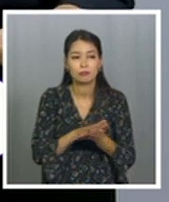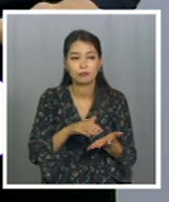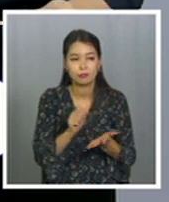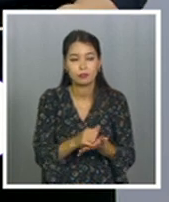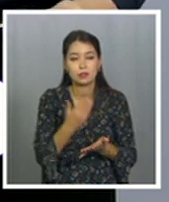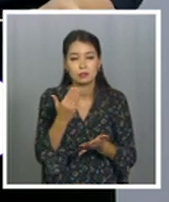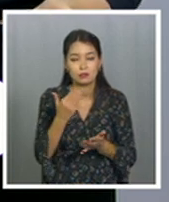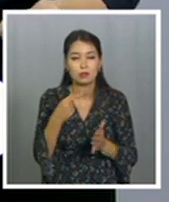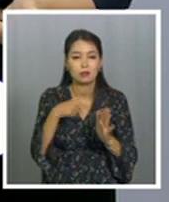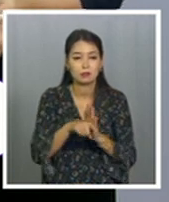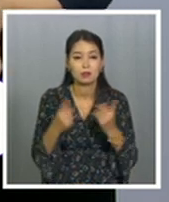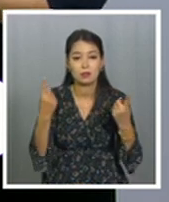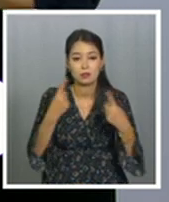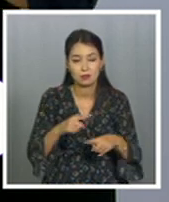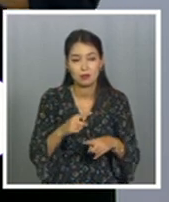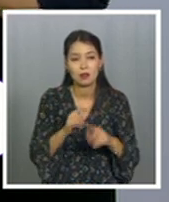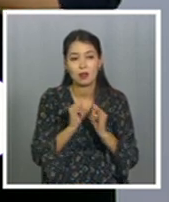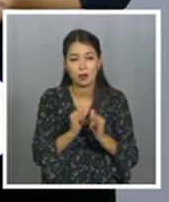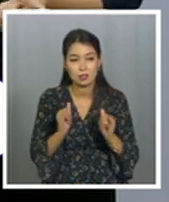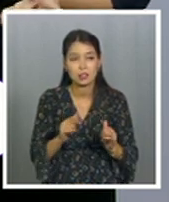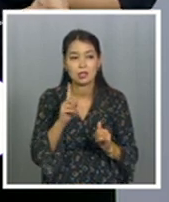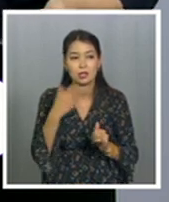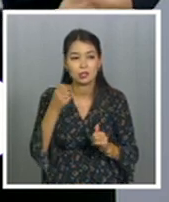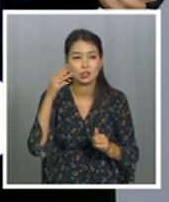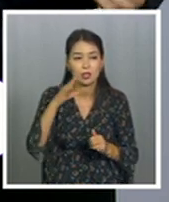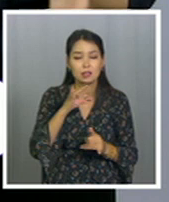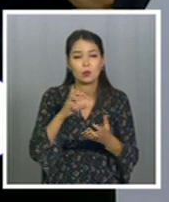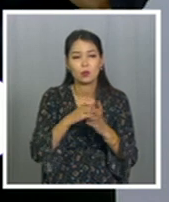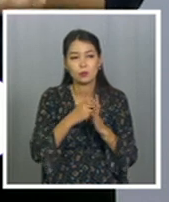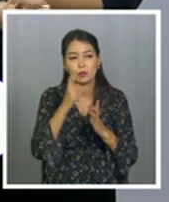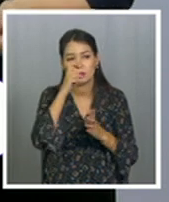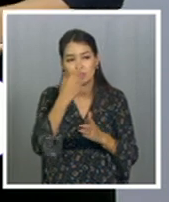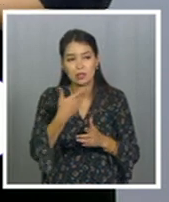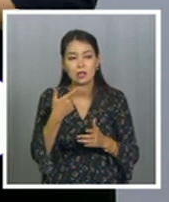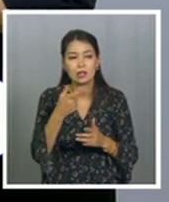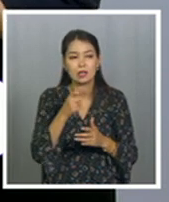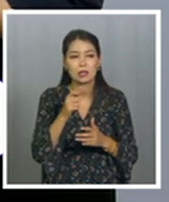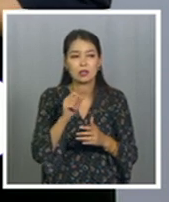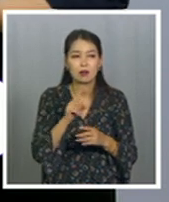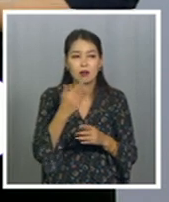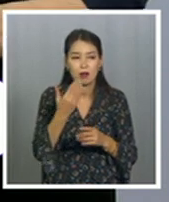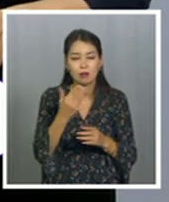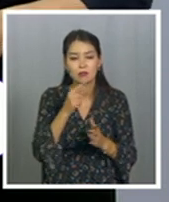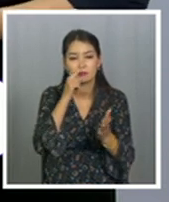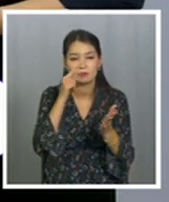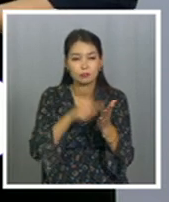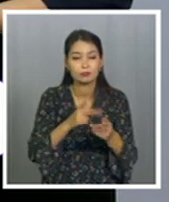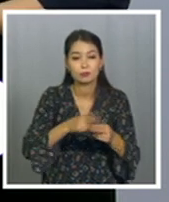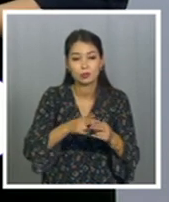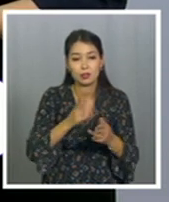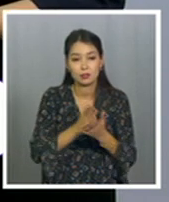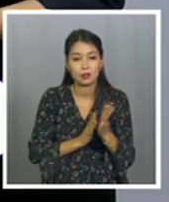үдерісін тежейді. Яғни олар жарық пен көмір қышқыл газының жапыраққа енуіне кедергі келтіреді екен.